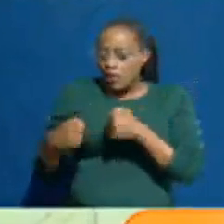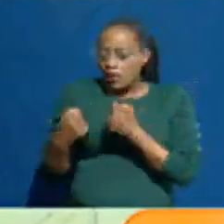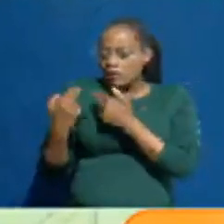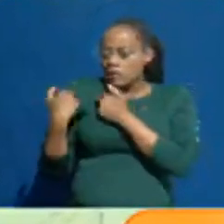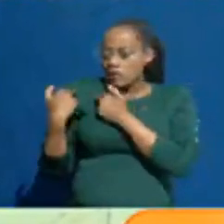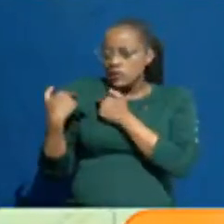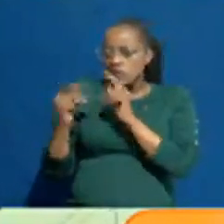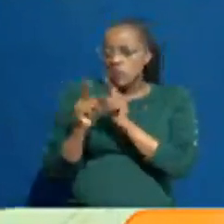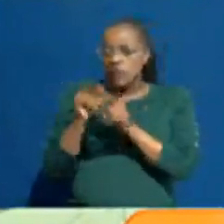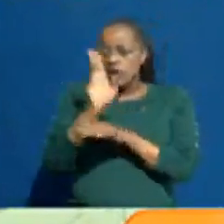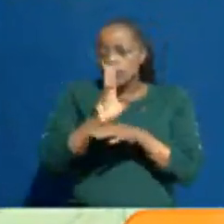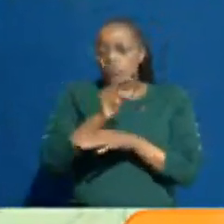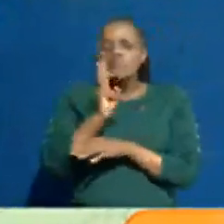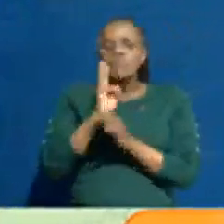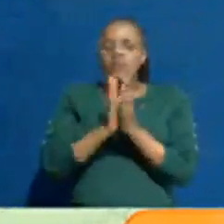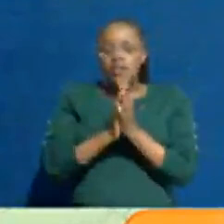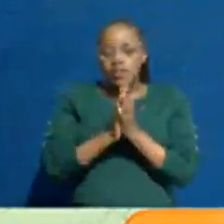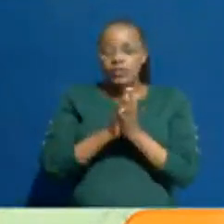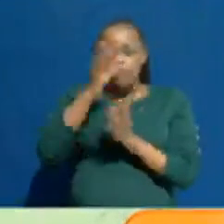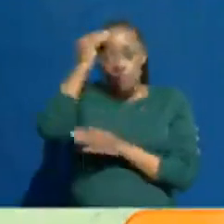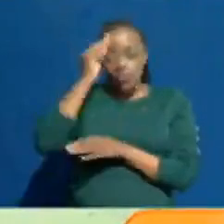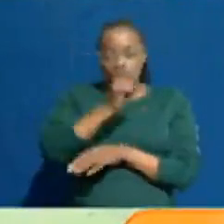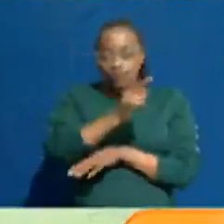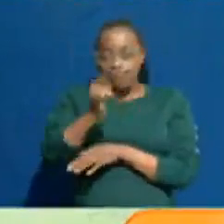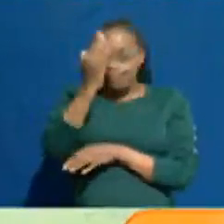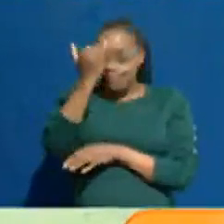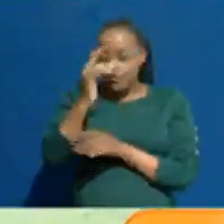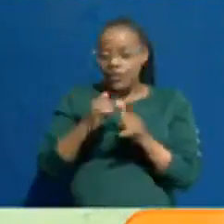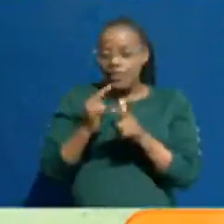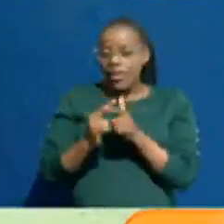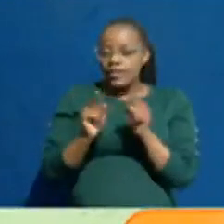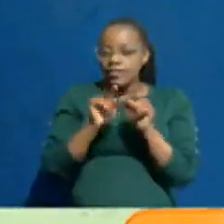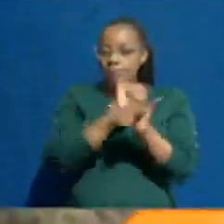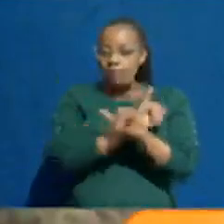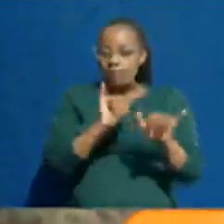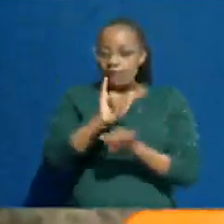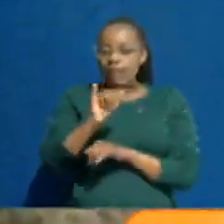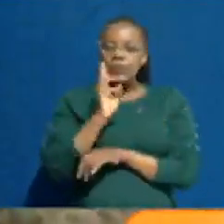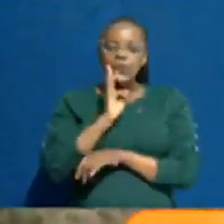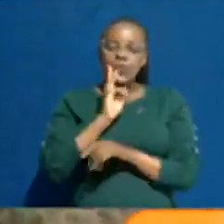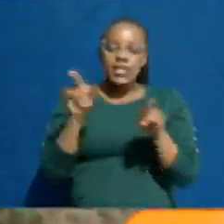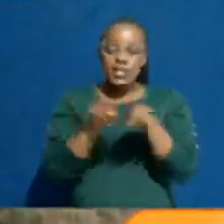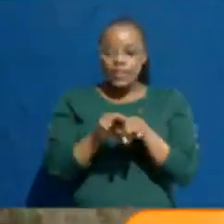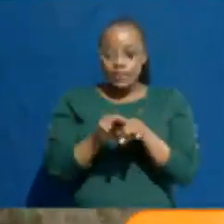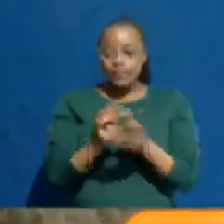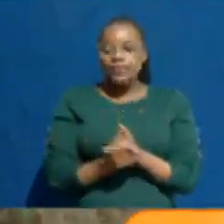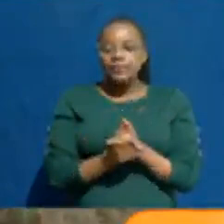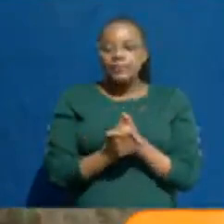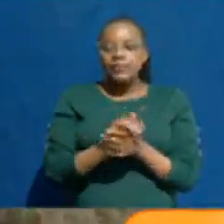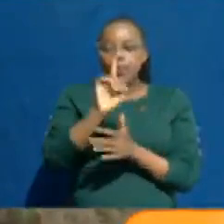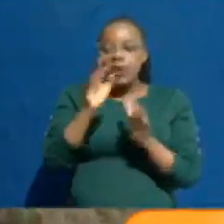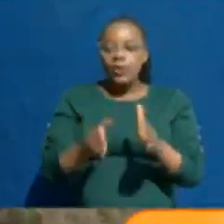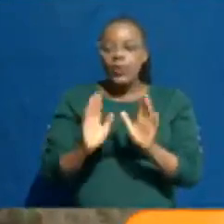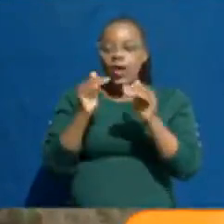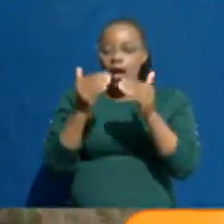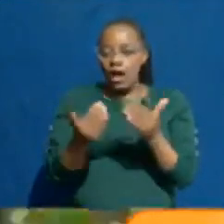kutumia ile maji imetumika na wanafunzi wetu, ndio alafu tunaisafisha. Kama njia